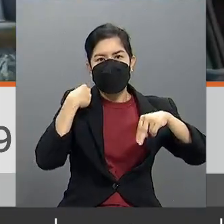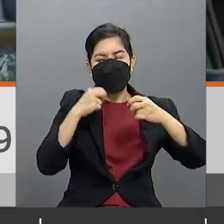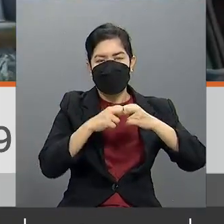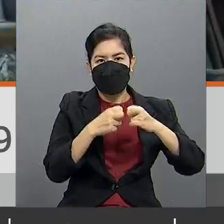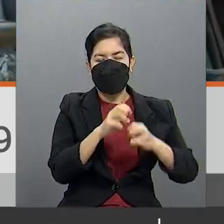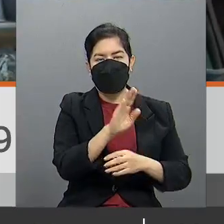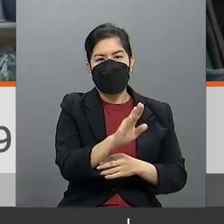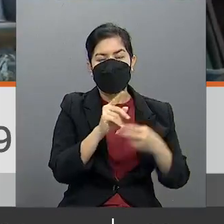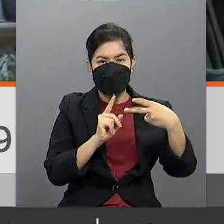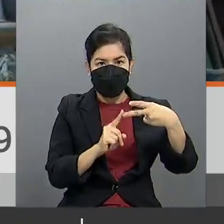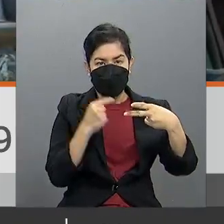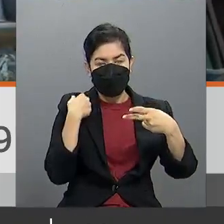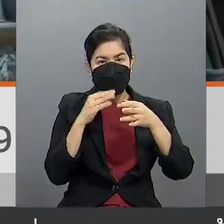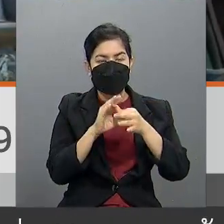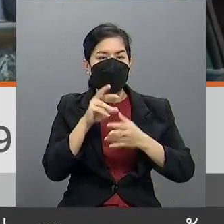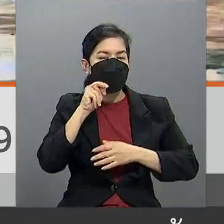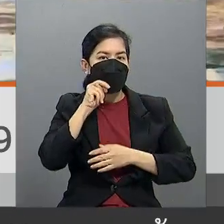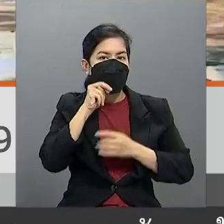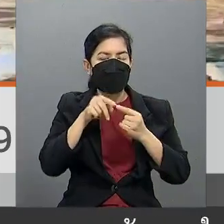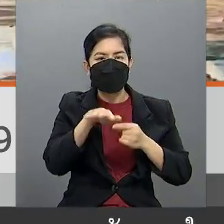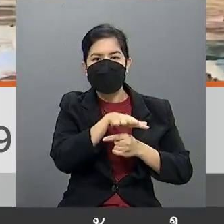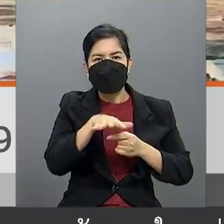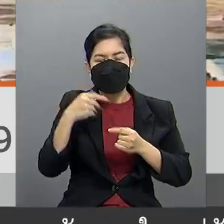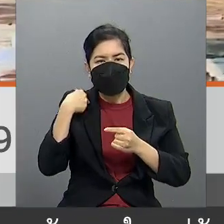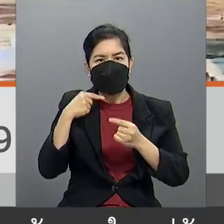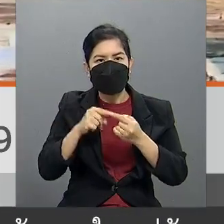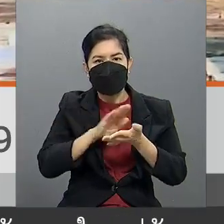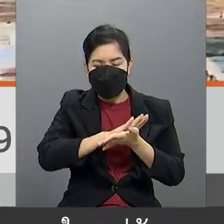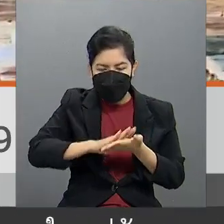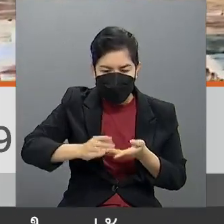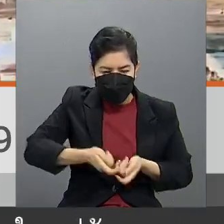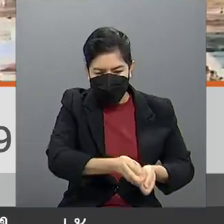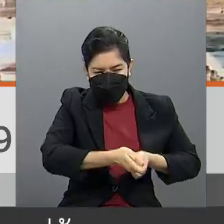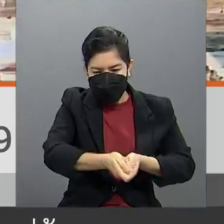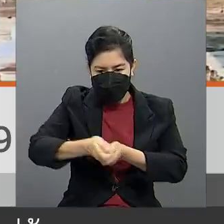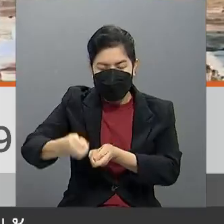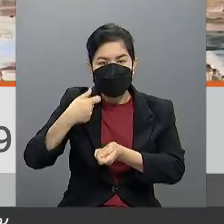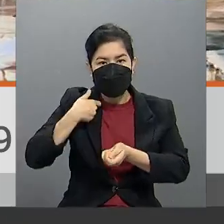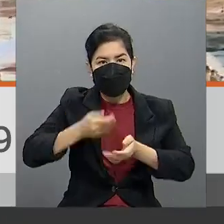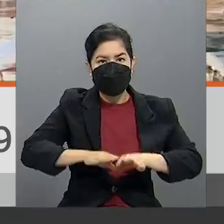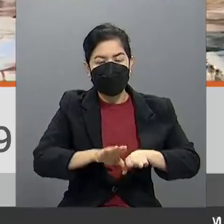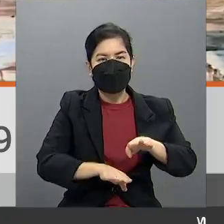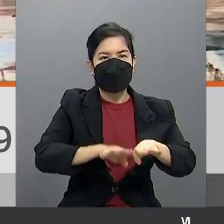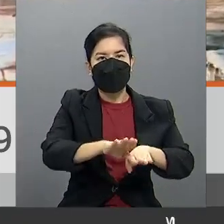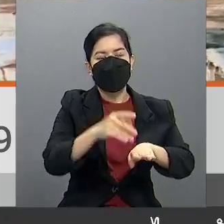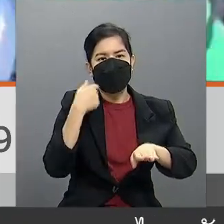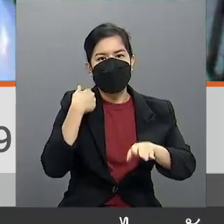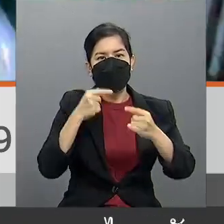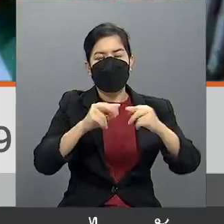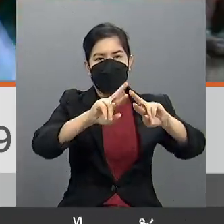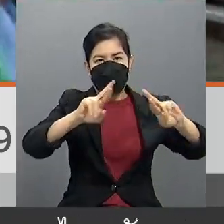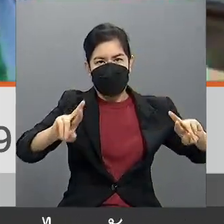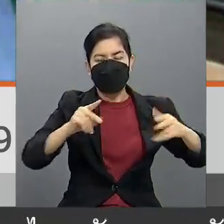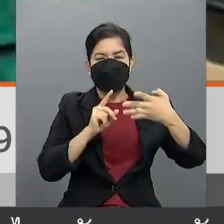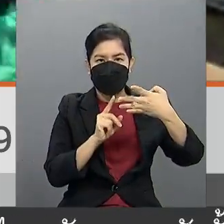ช้น้ำสะอาดฉีดล้างทางเดินฝาผนังแผงและก็กวาดล้างลงสู่ทางระบายน้ำเสีย 3. บริเวณที่พักขยะ